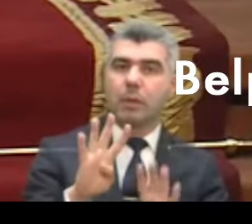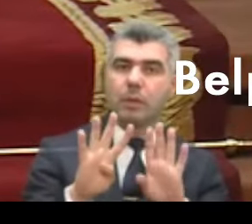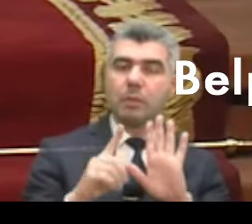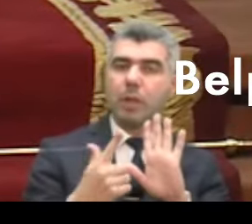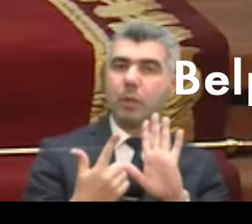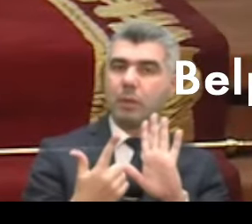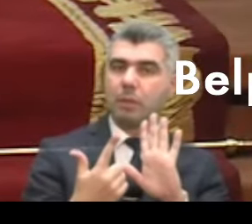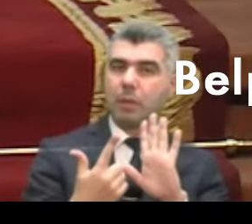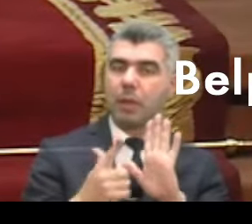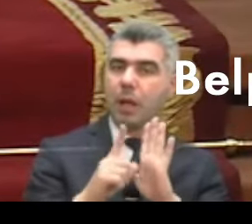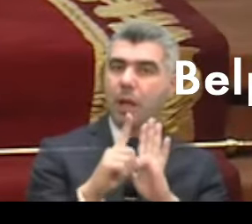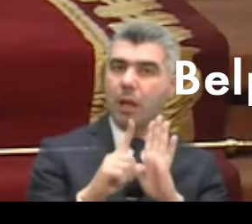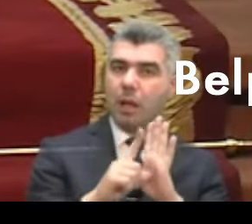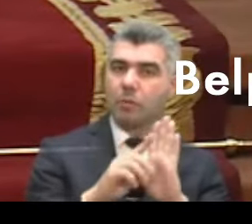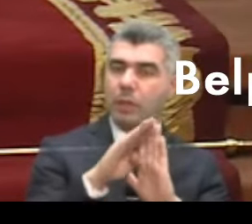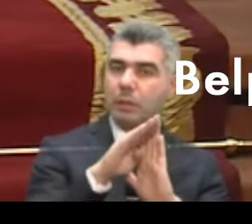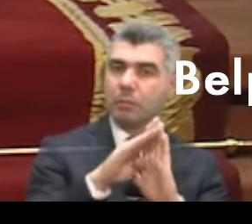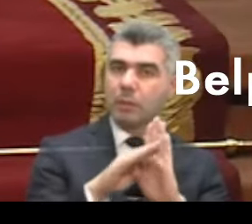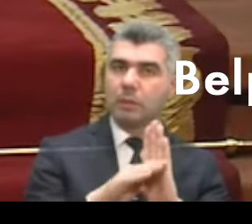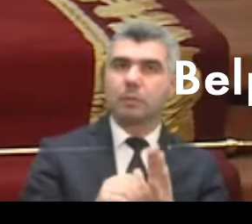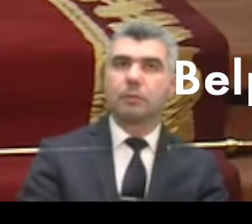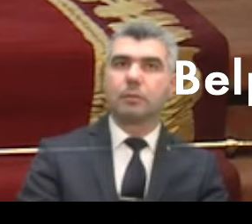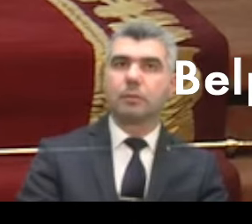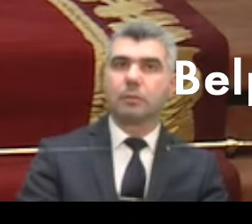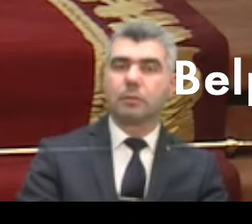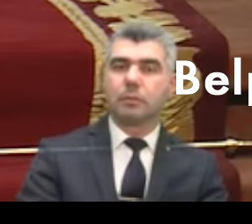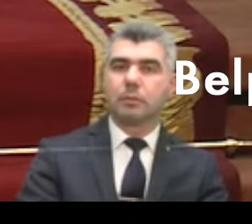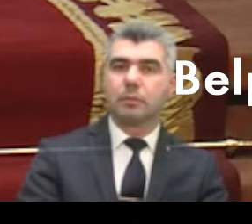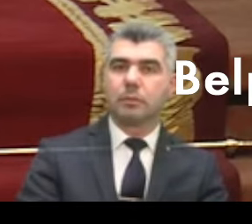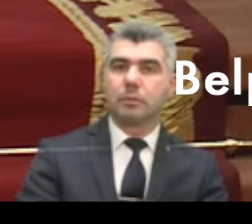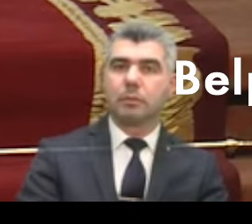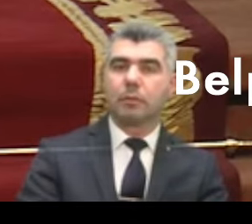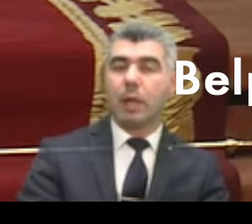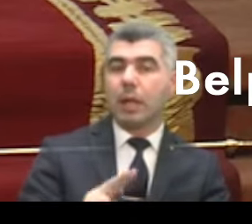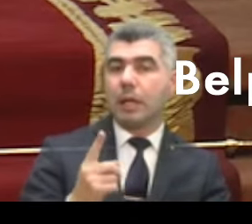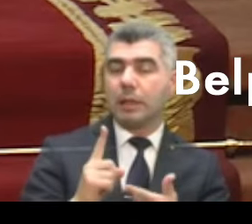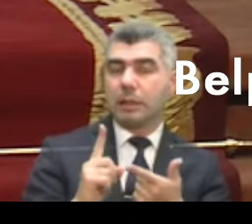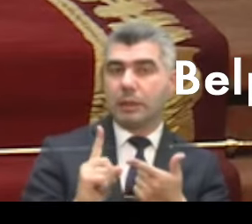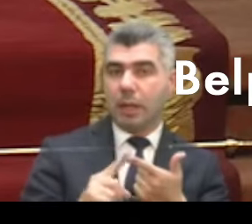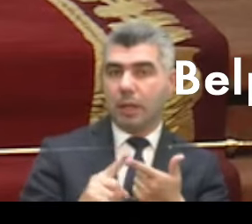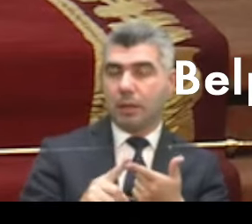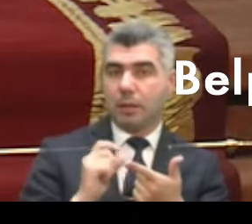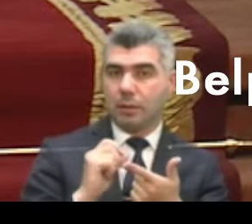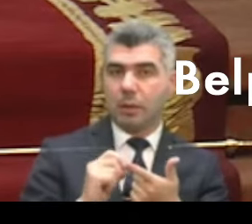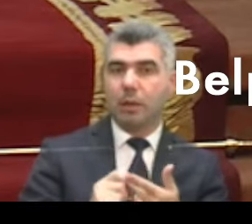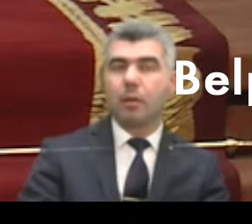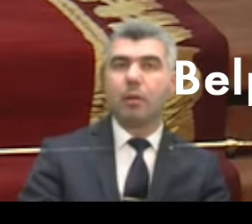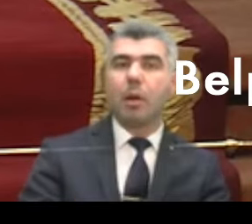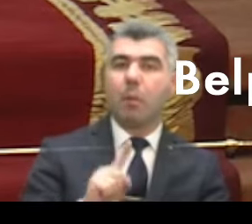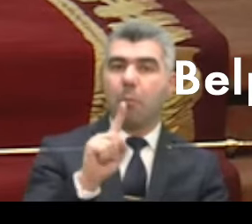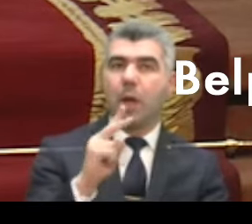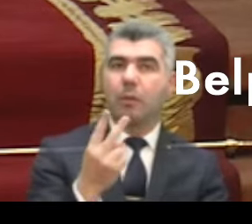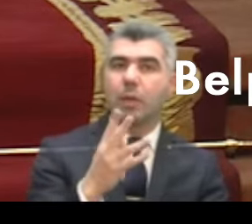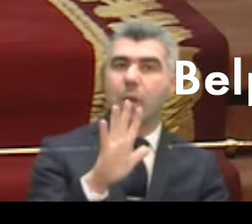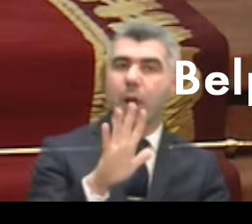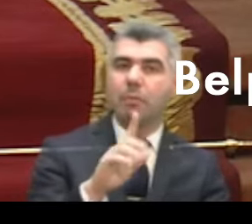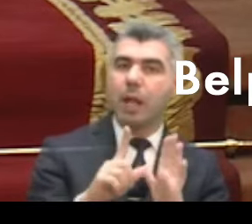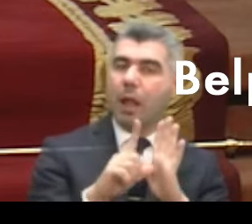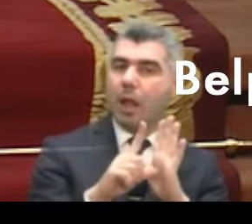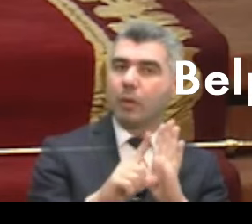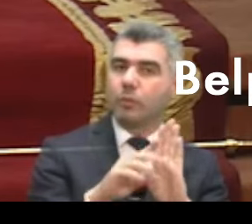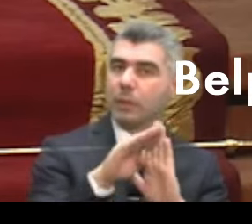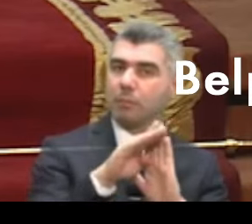278 من النظام الداخلي وفي شقها الثاني عندها علاقه بالماده 152 من النظام